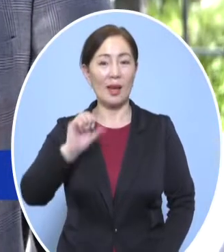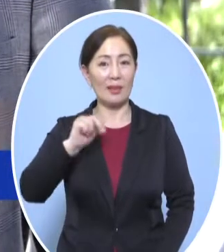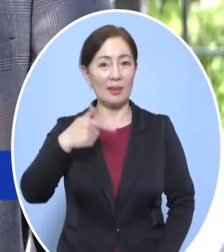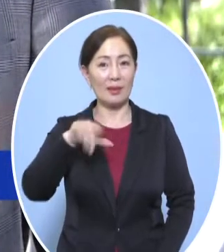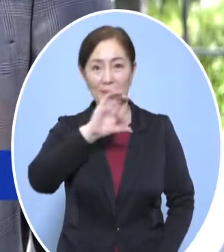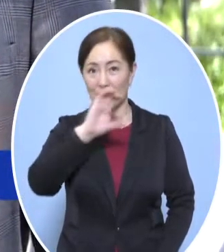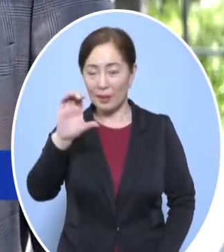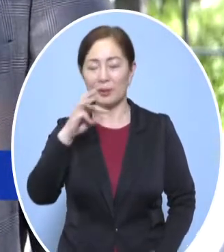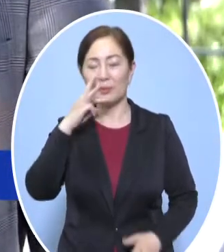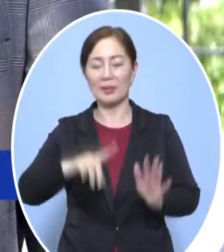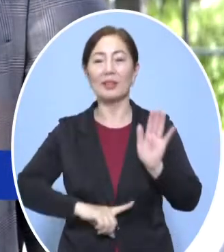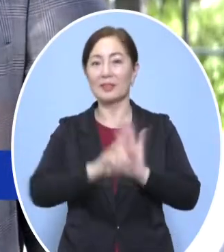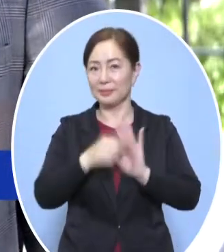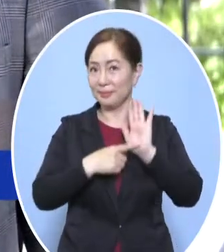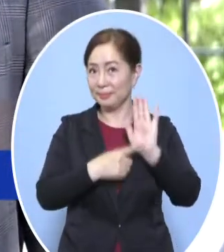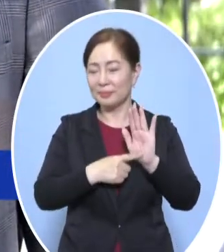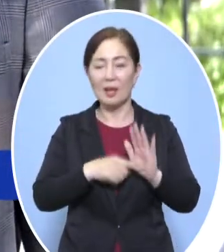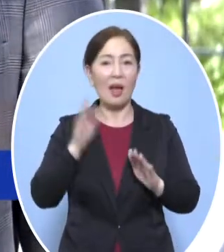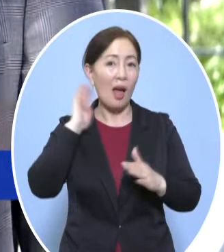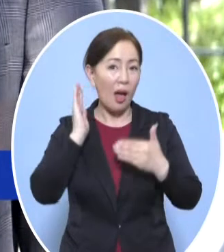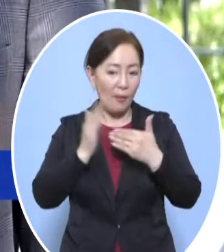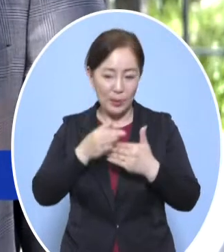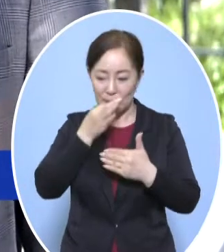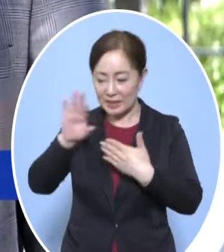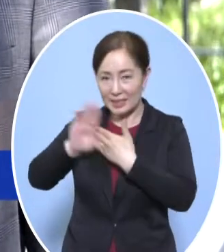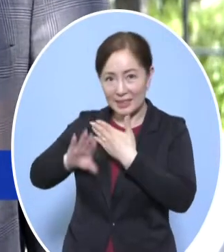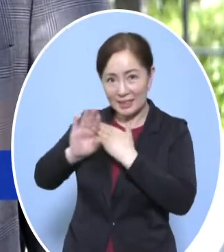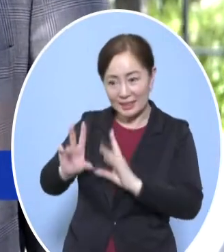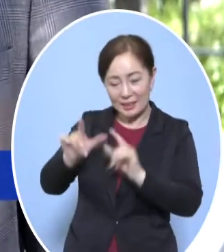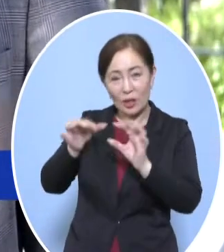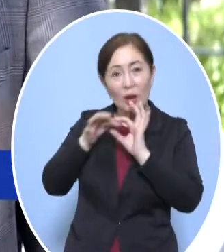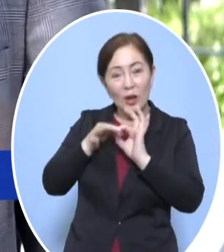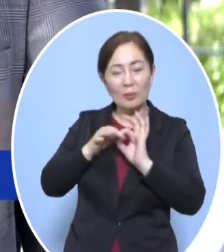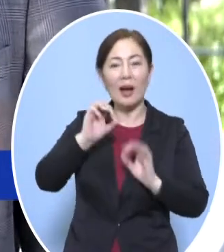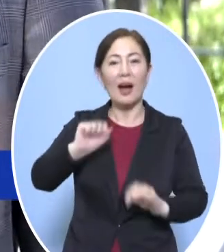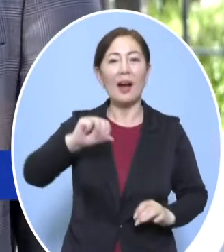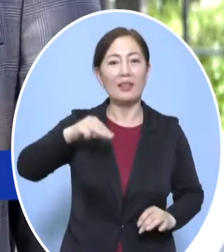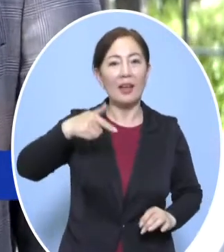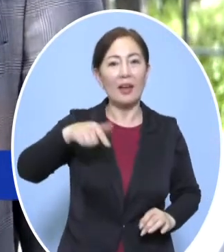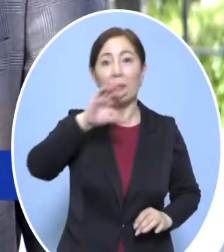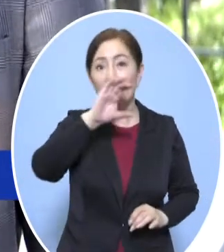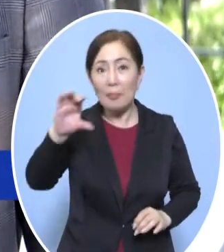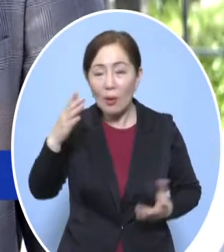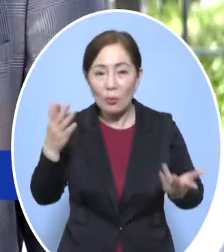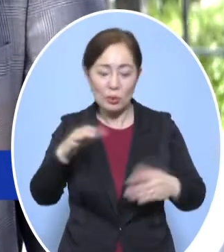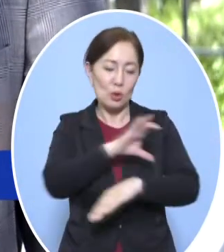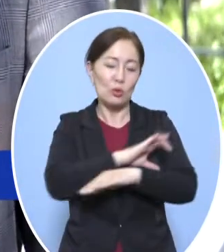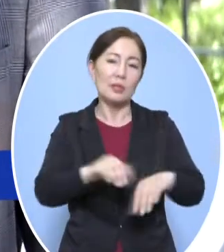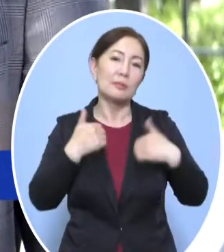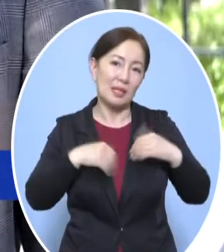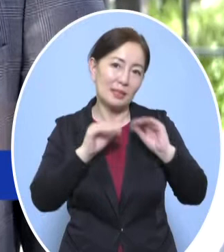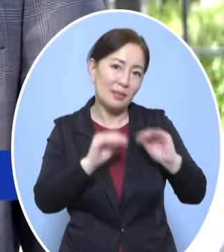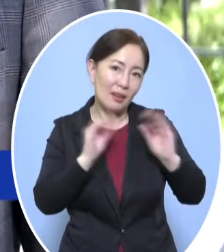Завилттай тэмцэх газрын мэдээлэл өгүүлгийн ээлж дугаар хэлж байна. Завилгаас үрдсэн сэргийлэх соён гүйвэрлэх чиглэлээр завилттай тэмцэх газраас сургагч багш